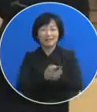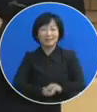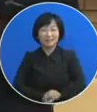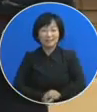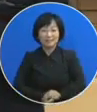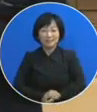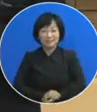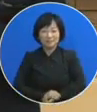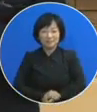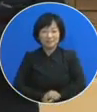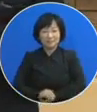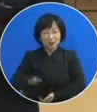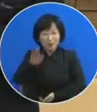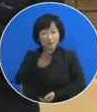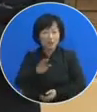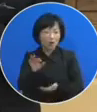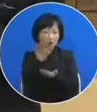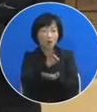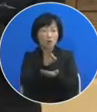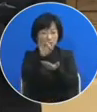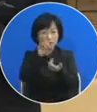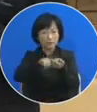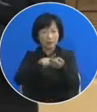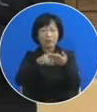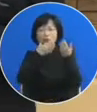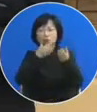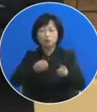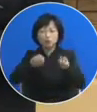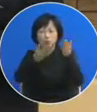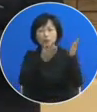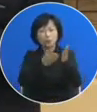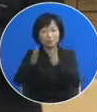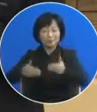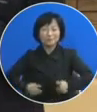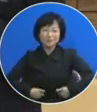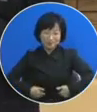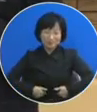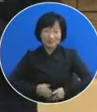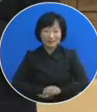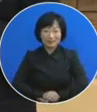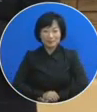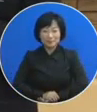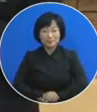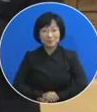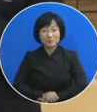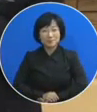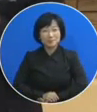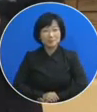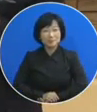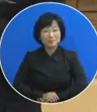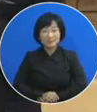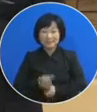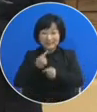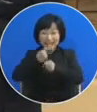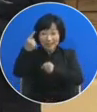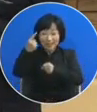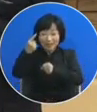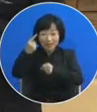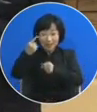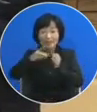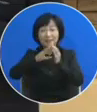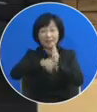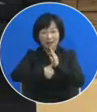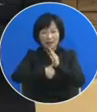이것도 축복을 준비해야 됩니다. And so even this, we need to get ready to receive blessings. 내년에는요, 모든 우리 다락방에